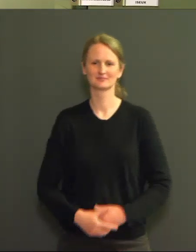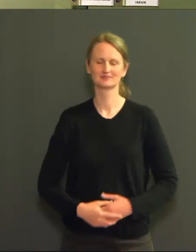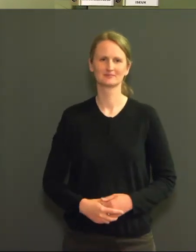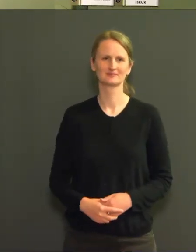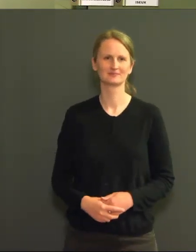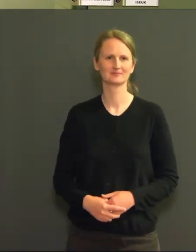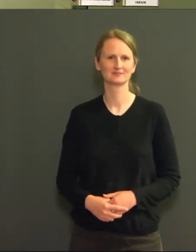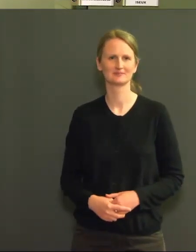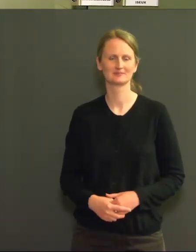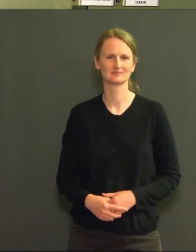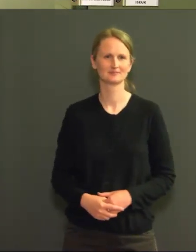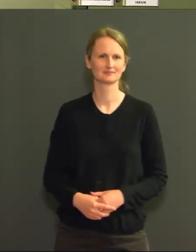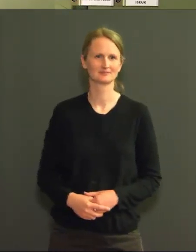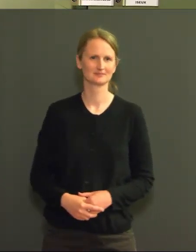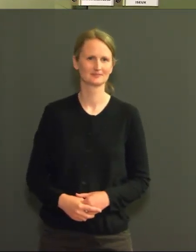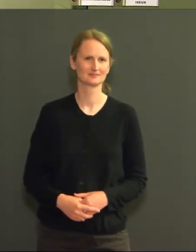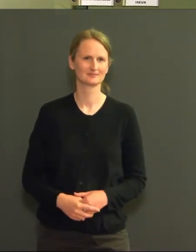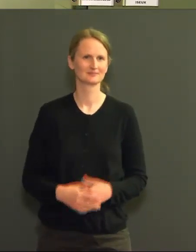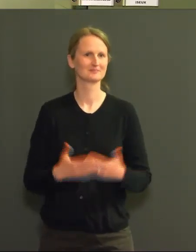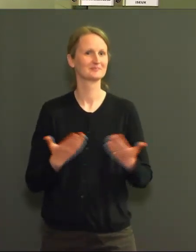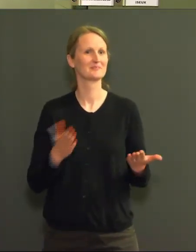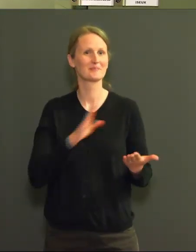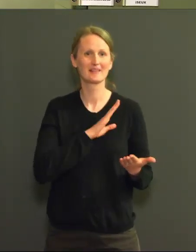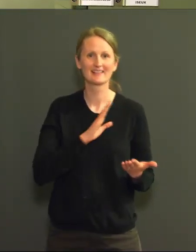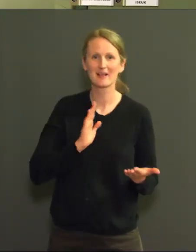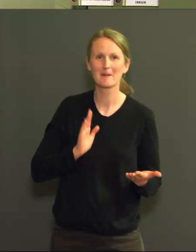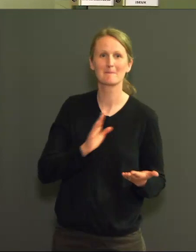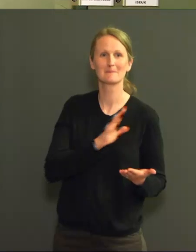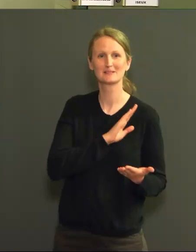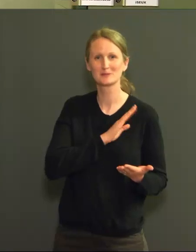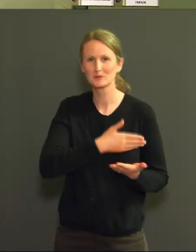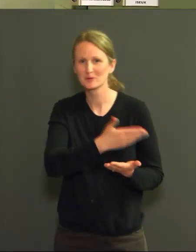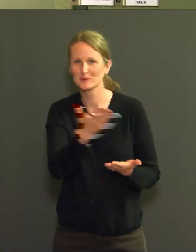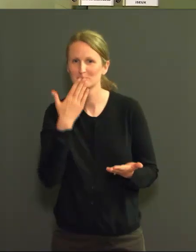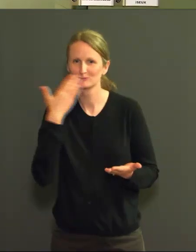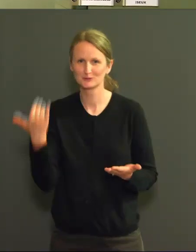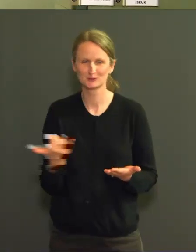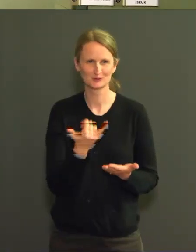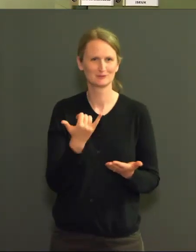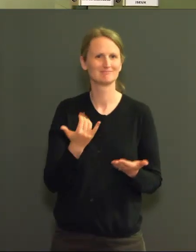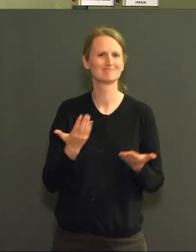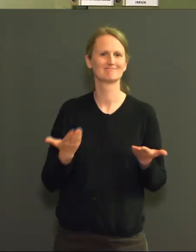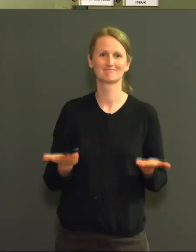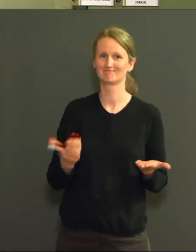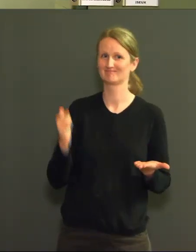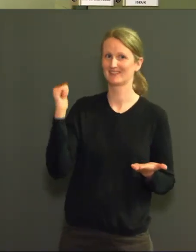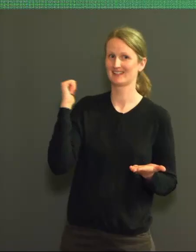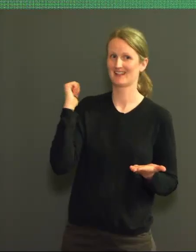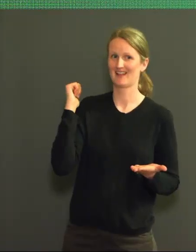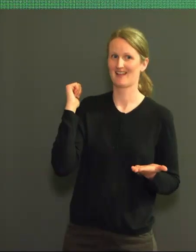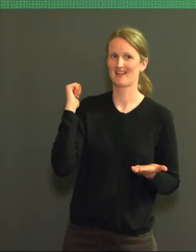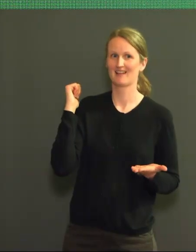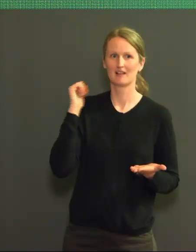Mesdames et messieurs, bonjour. Depuis hier, un adulte belge sur 2 a reçu